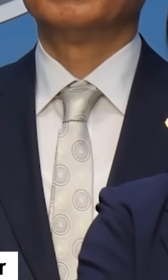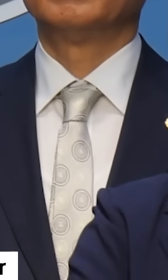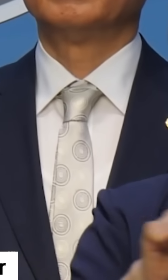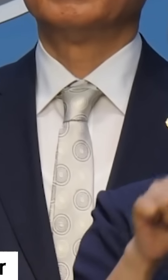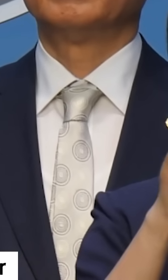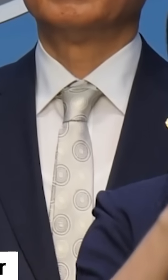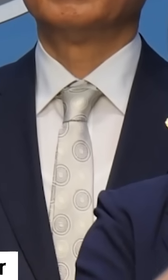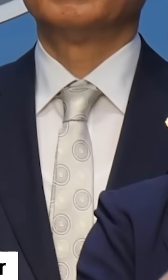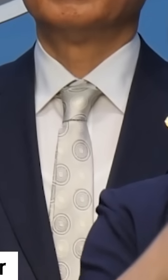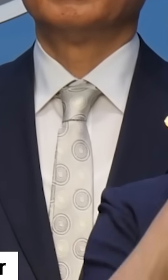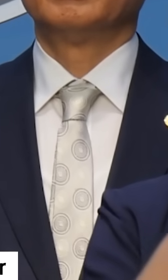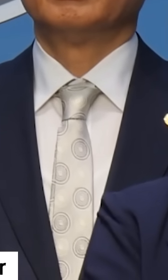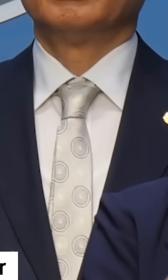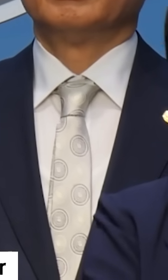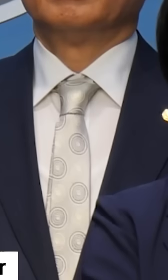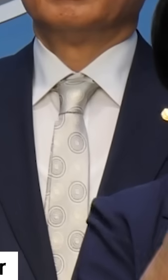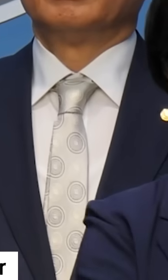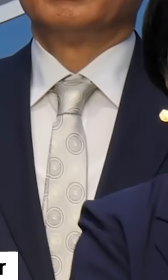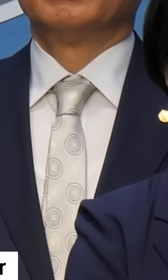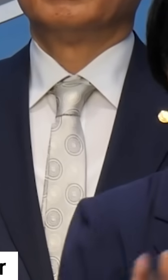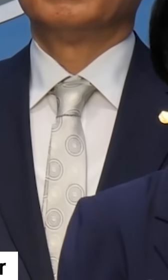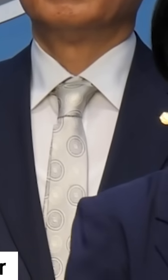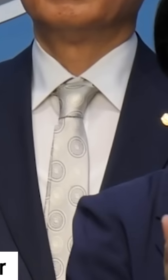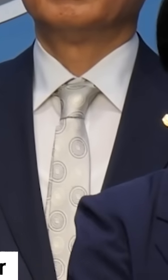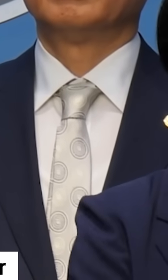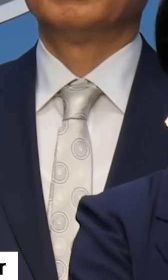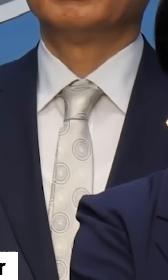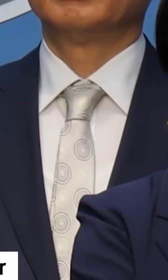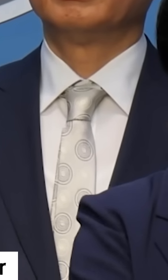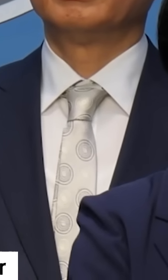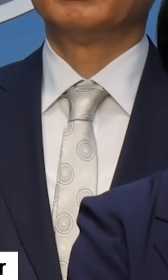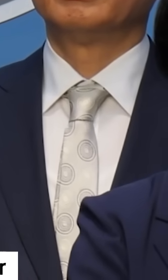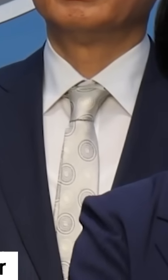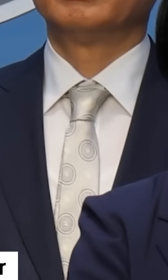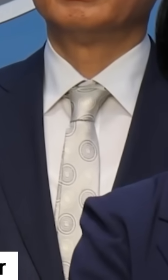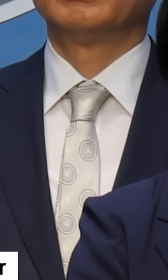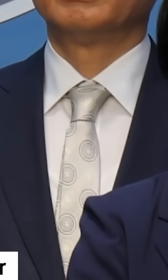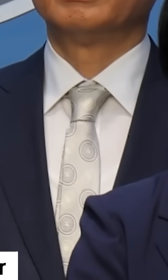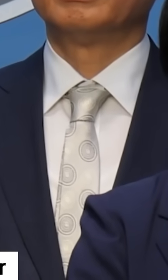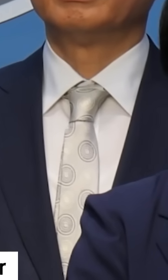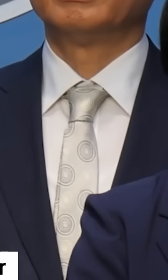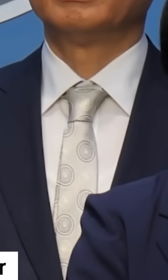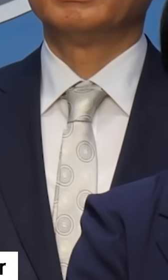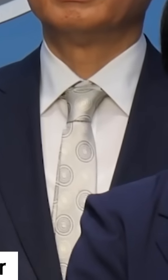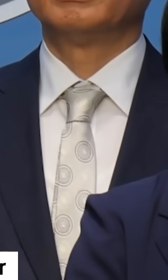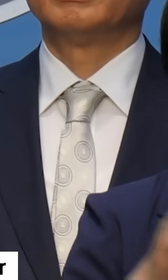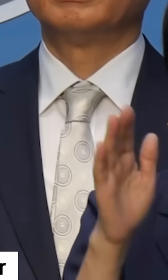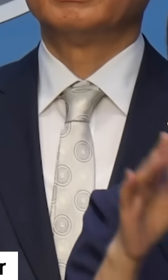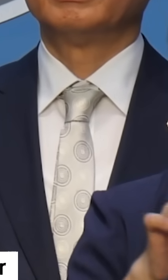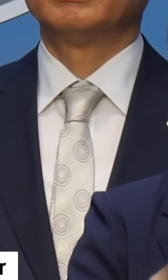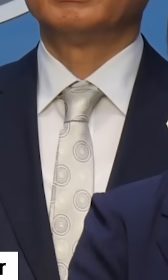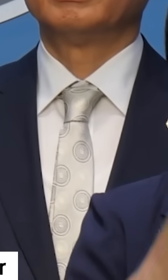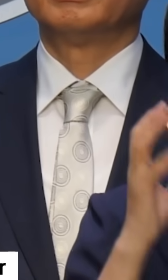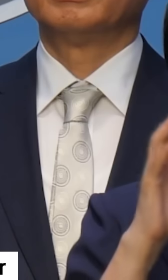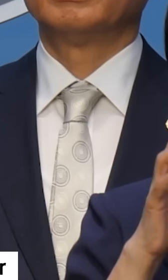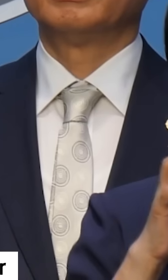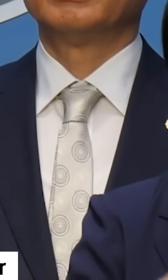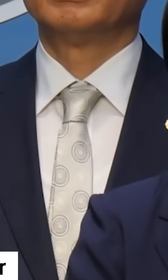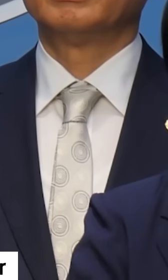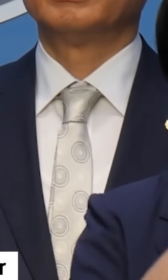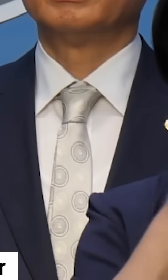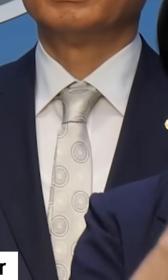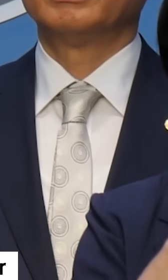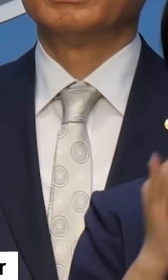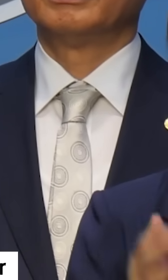목적만으로 가득한 거대 야당은 선동의 지원지가 자신들이라는 것도 잊은 채 아이들을 동원한 아동학대도